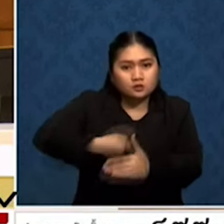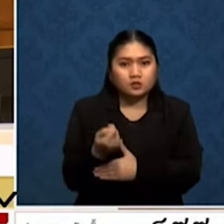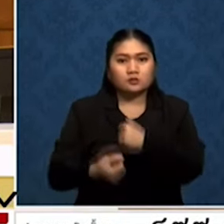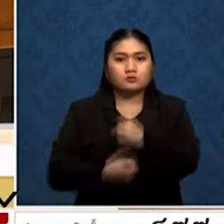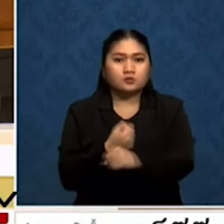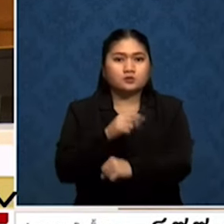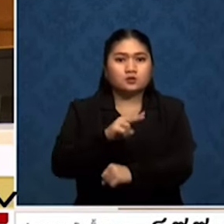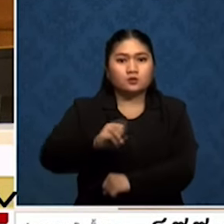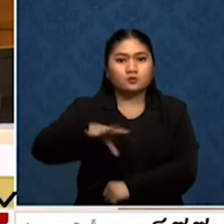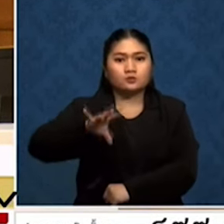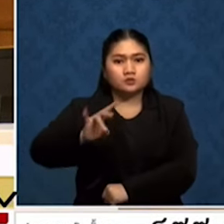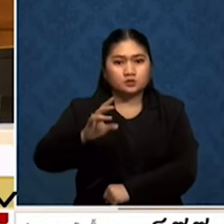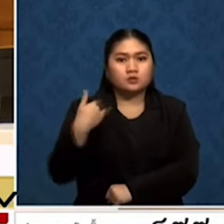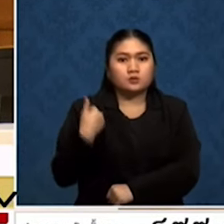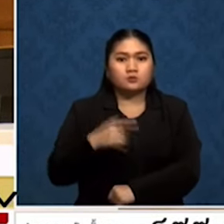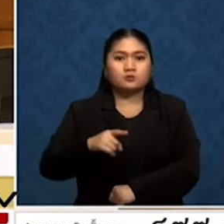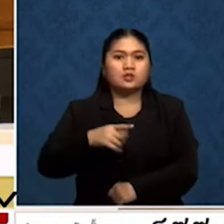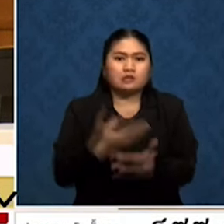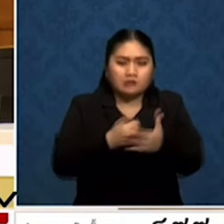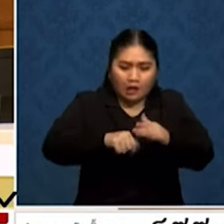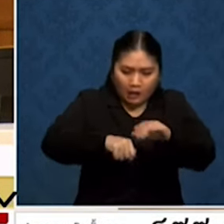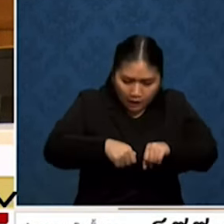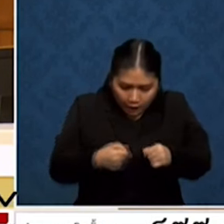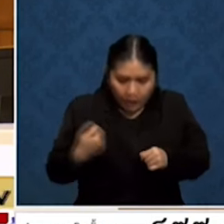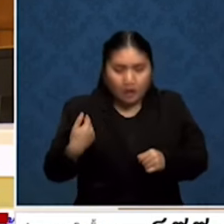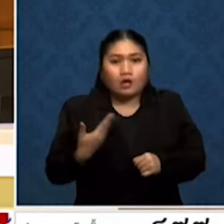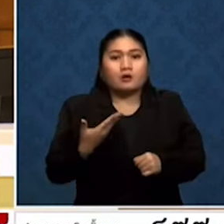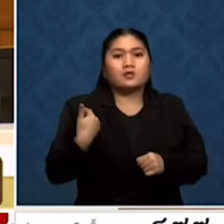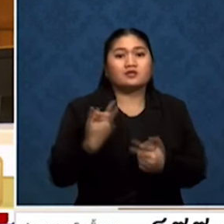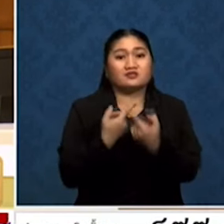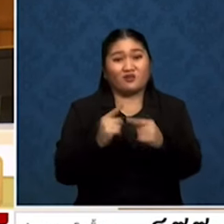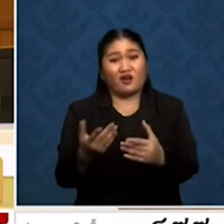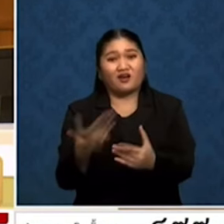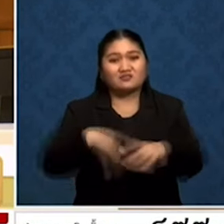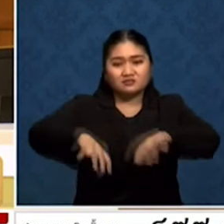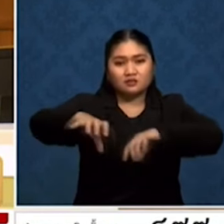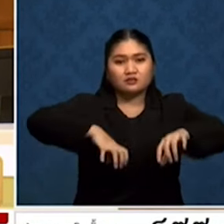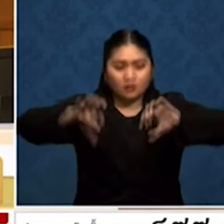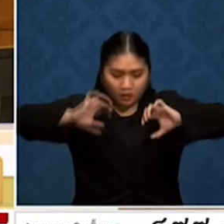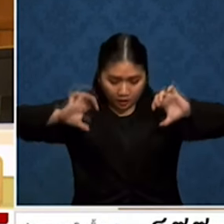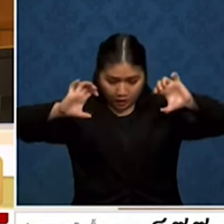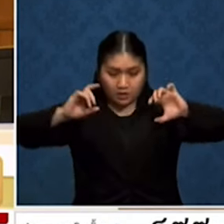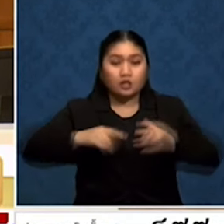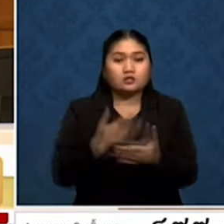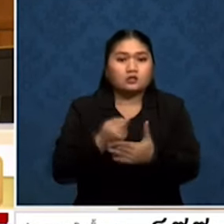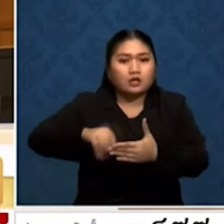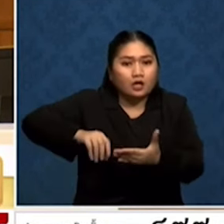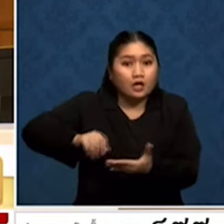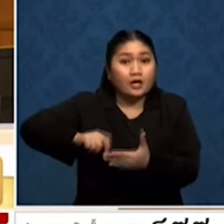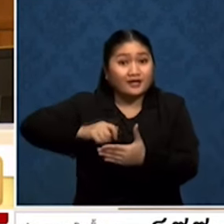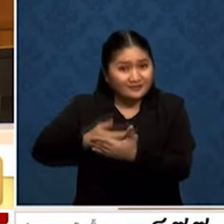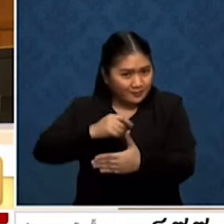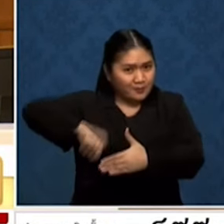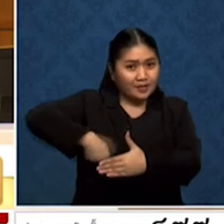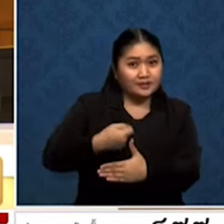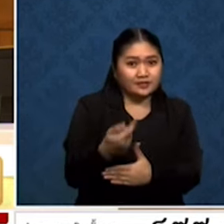ปมาณพอสร 2,500 Dr.มีการขาด reported Can getแต่รัฐบาลได้จั inaugสันรายใจลงธุนไว้ในก็ประมาณรายจายเพ่มเต